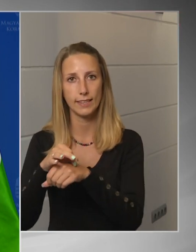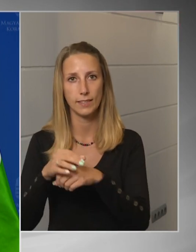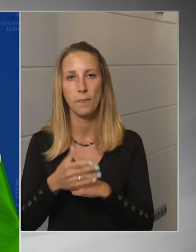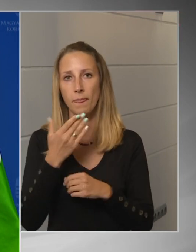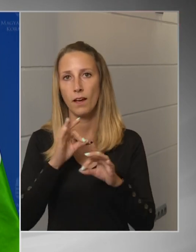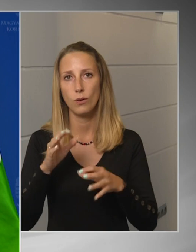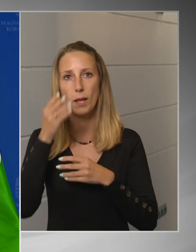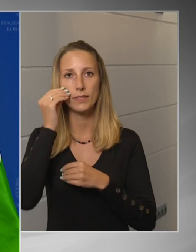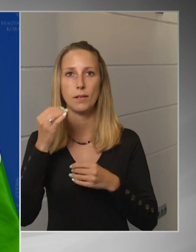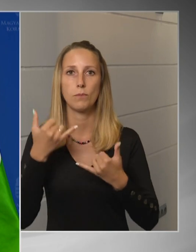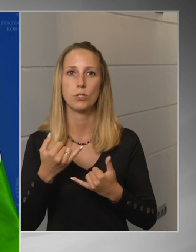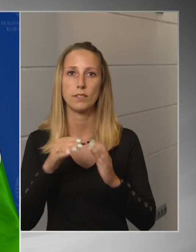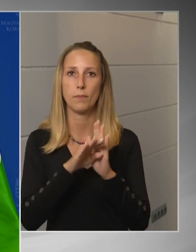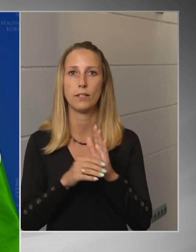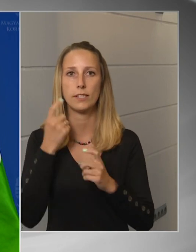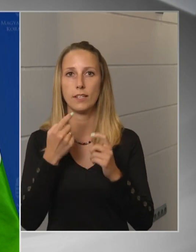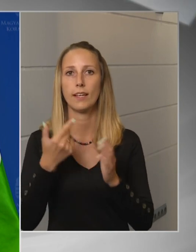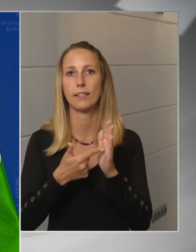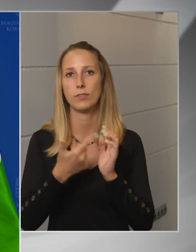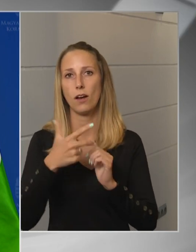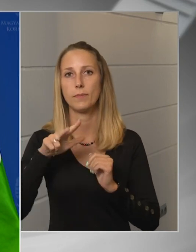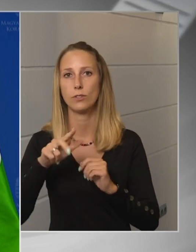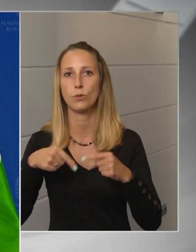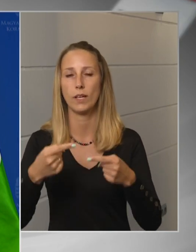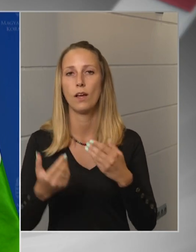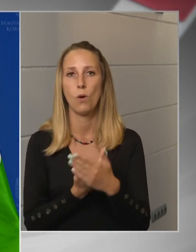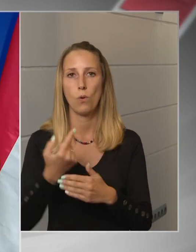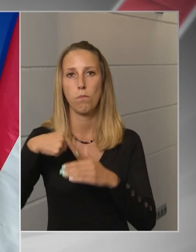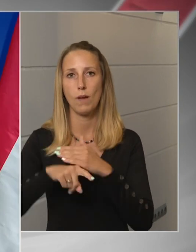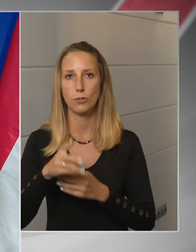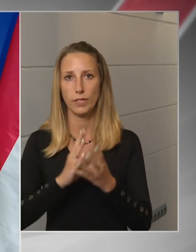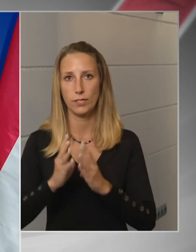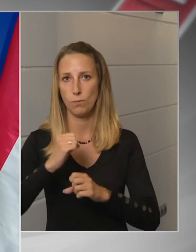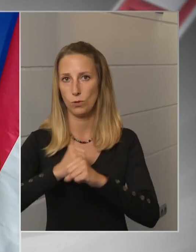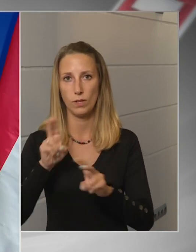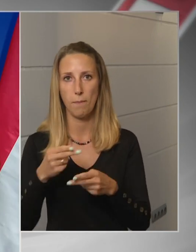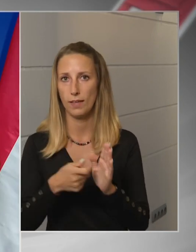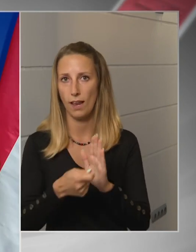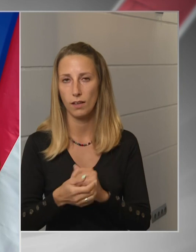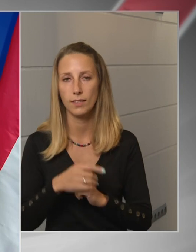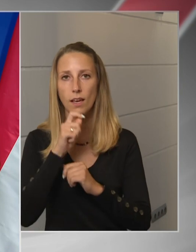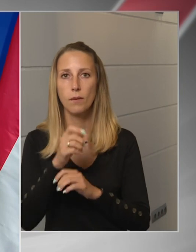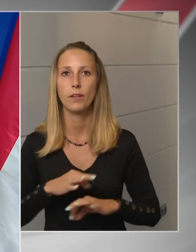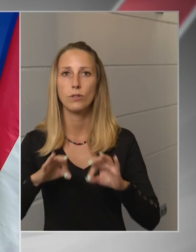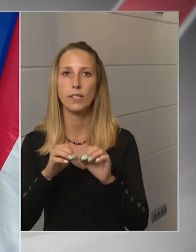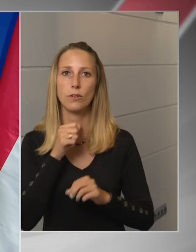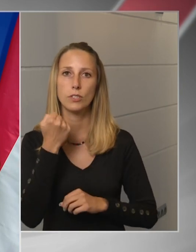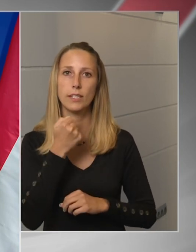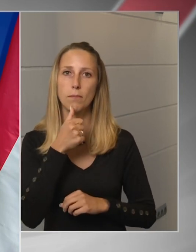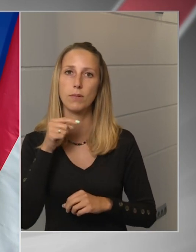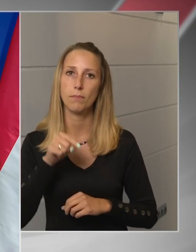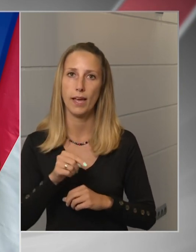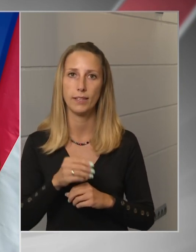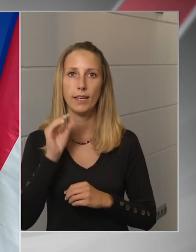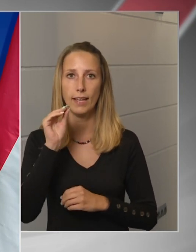Ha jól emlékszem, mostani szabályzás szerint 2030-et után már új belső égésű motort majdnem lehet eladni. Magyarországon a GDP-ben